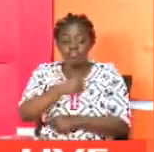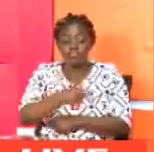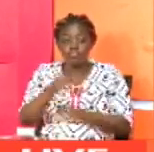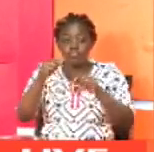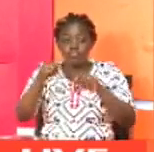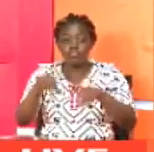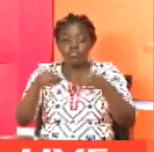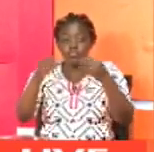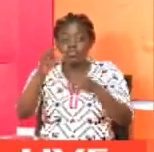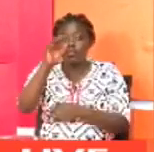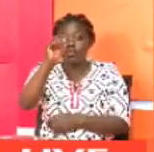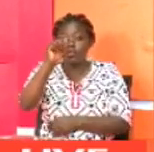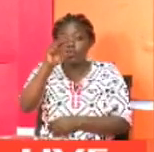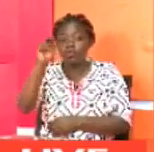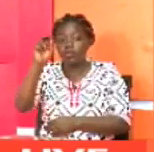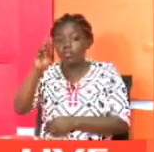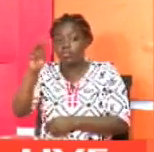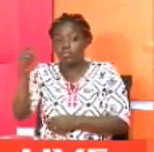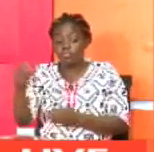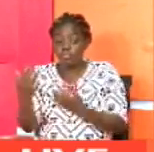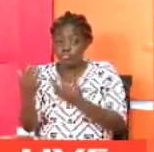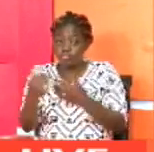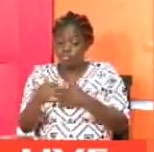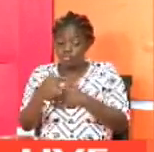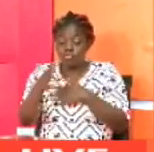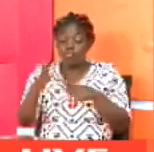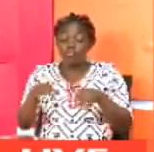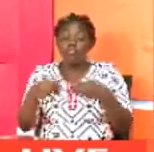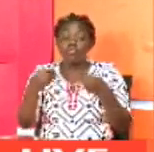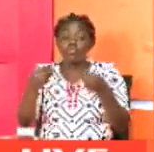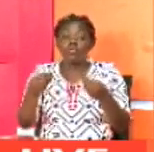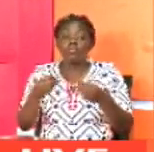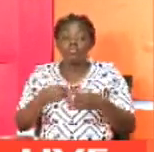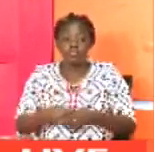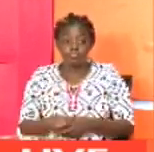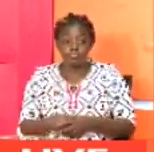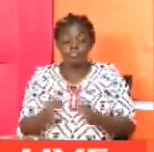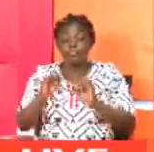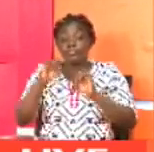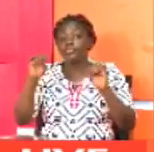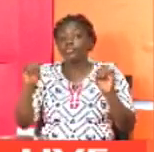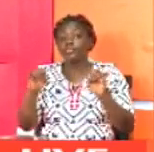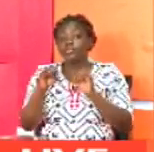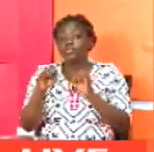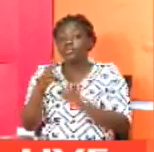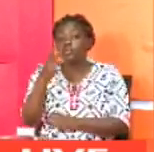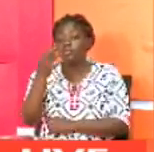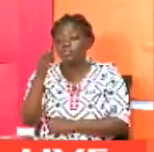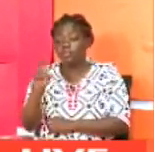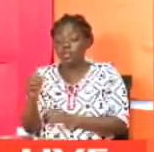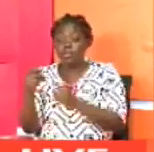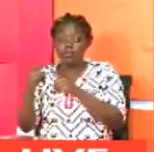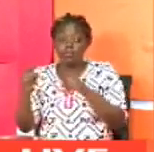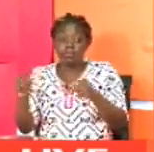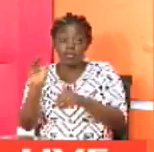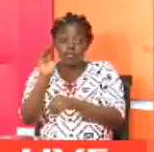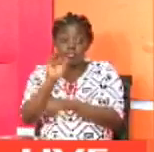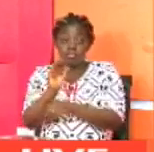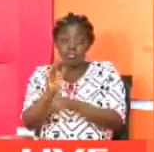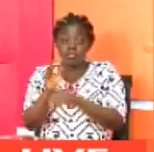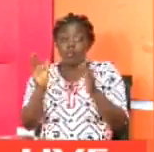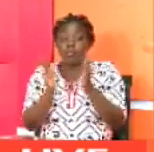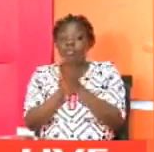tukuleetedde Ibra, mulindirire maaso awo tujja kuba tumukutuusaako. Agataliko mutonto, ag'olwaleero tugatandise n'ekkanisa